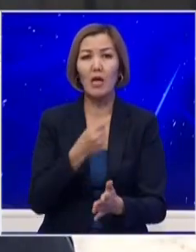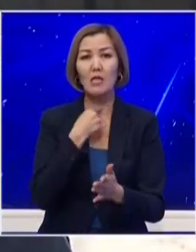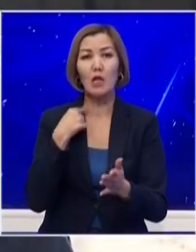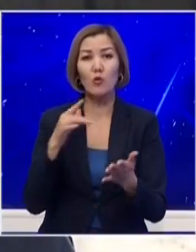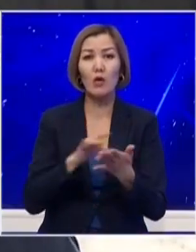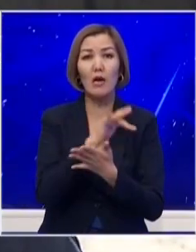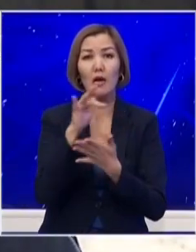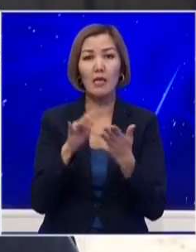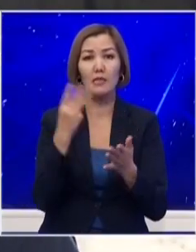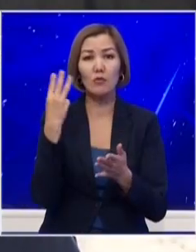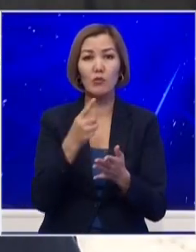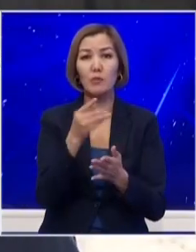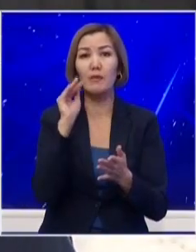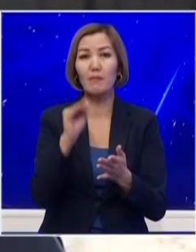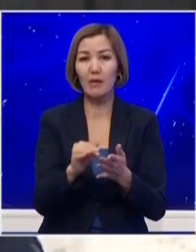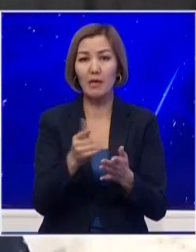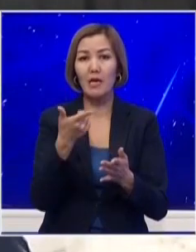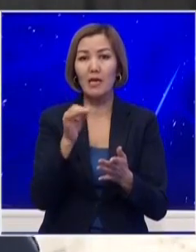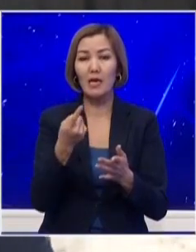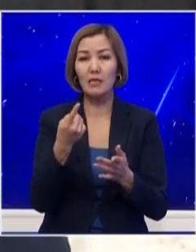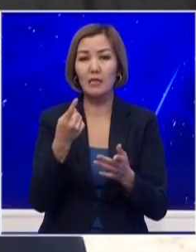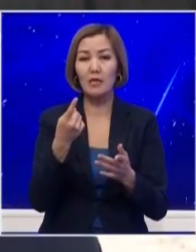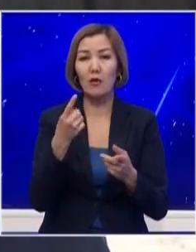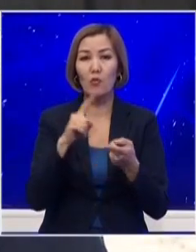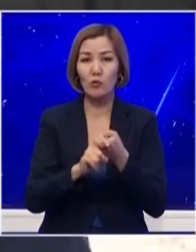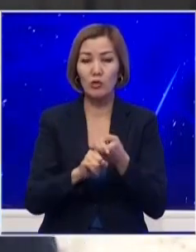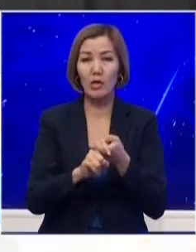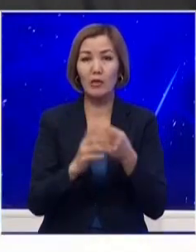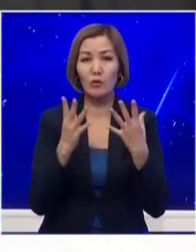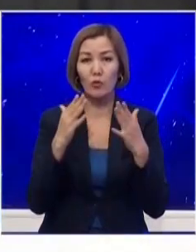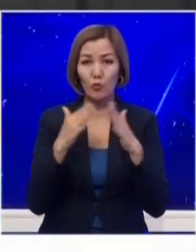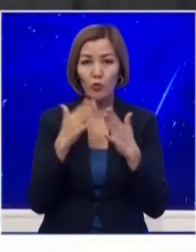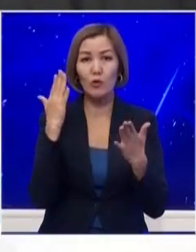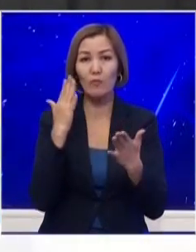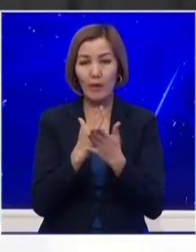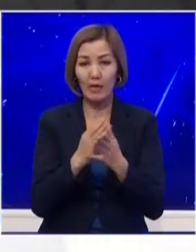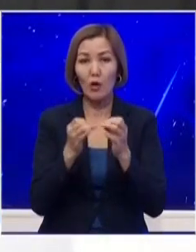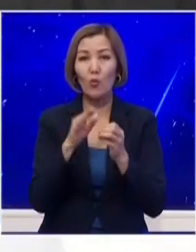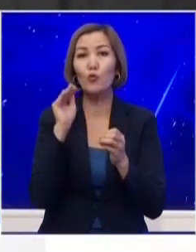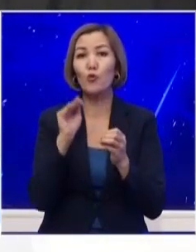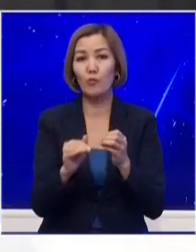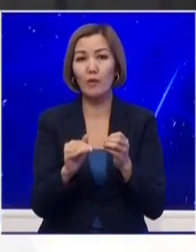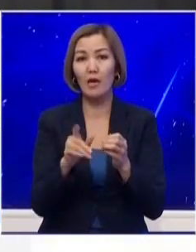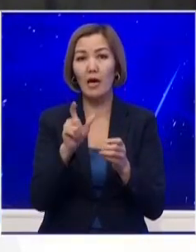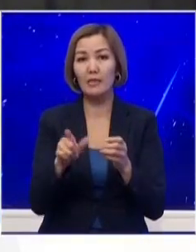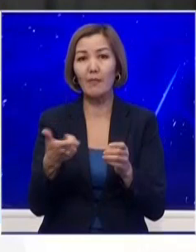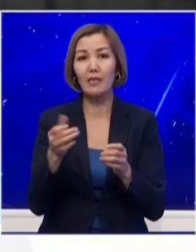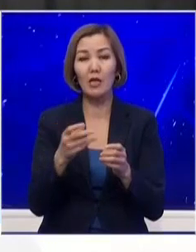қаласында 31 мыңнан астам газ тұтынушы бар. Соның ішінде 14 мыңнан